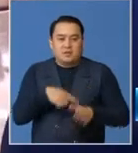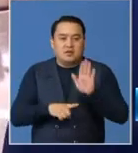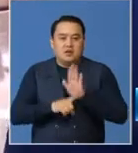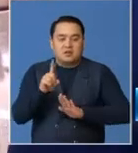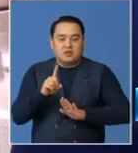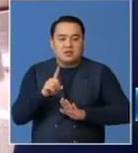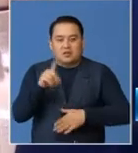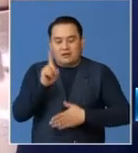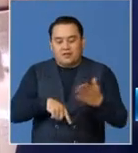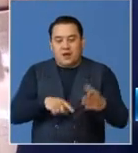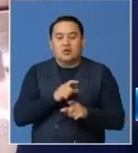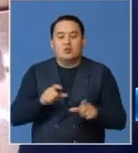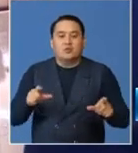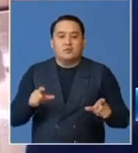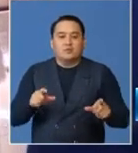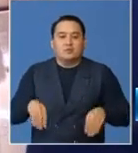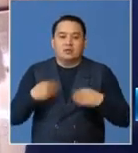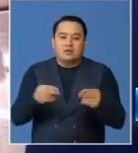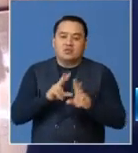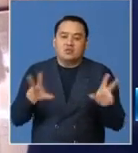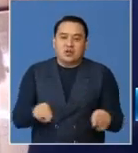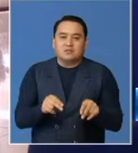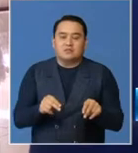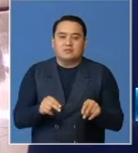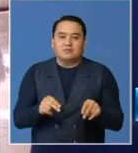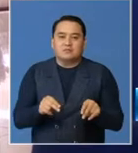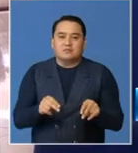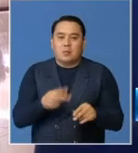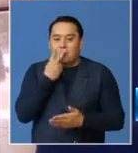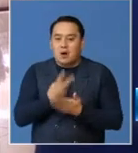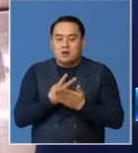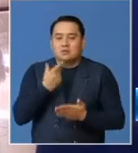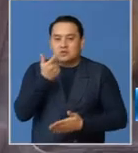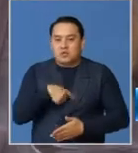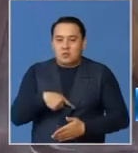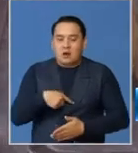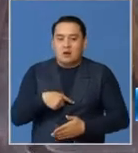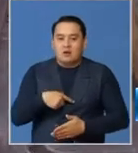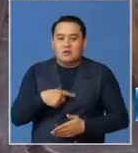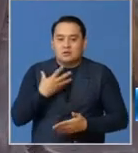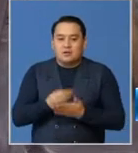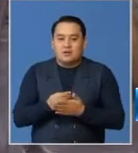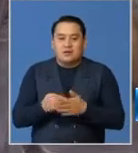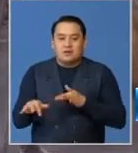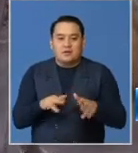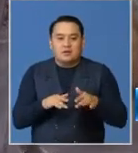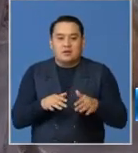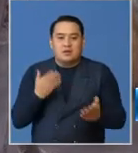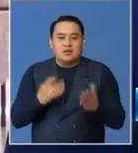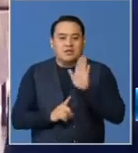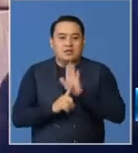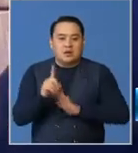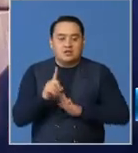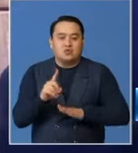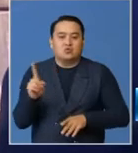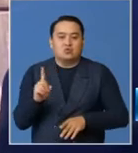надо начинать доверять людям, давать им шанс, то есть показать себя, показать свои действия. Если не начинать с